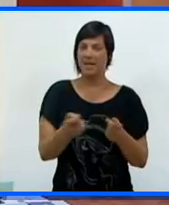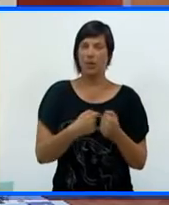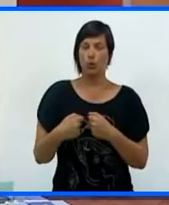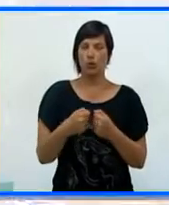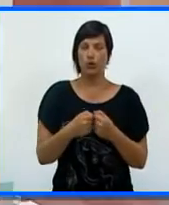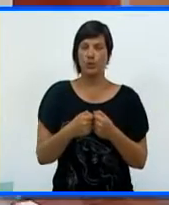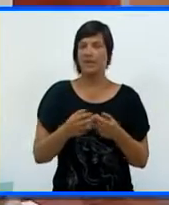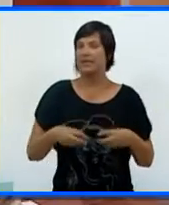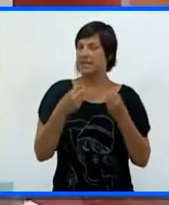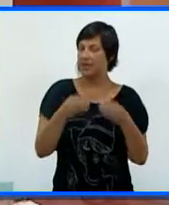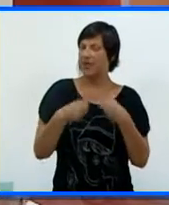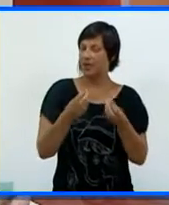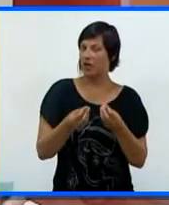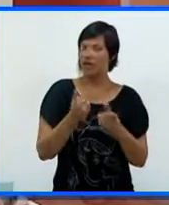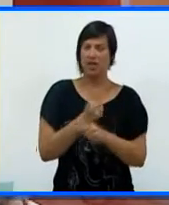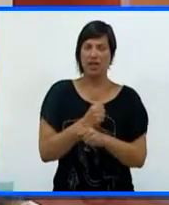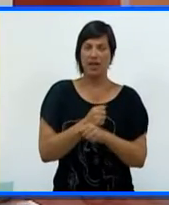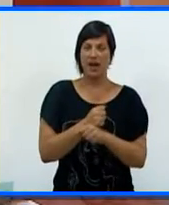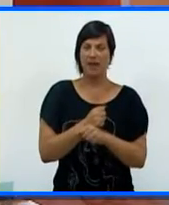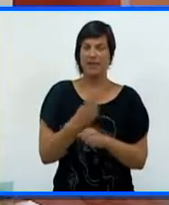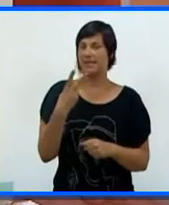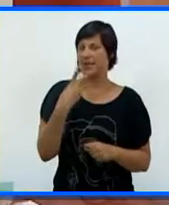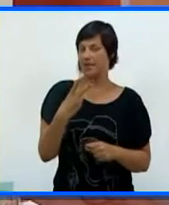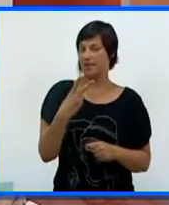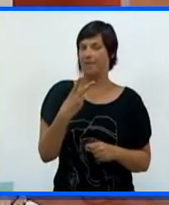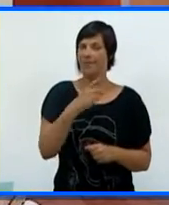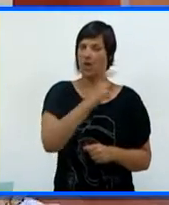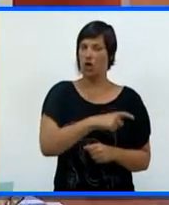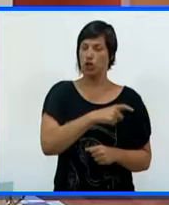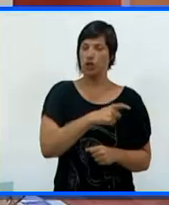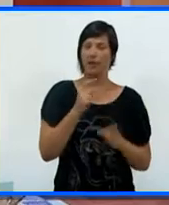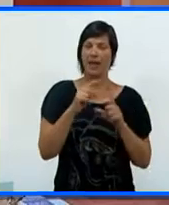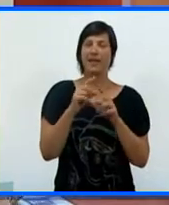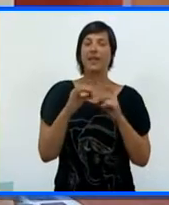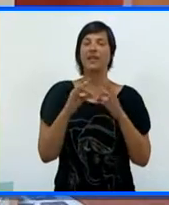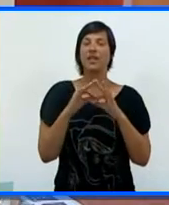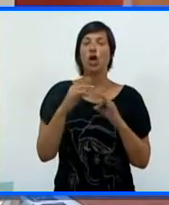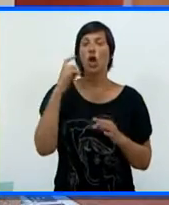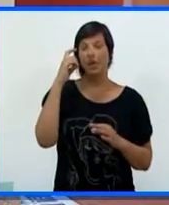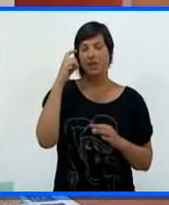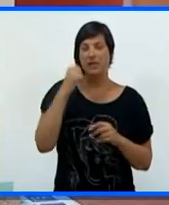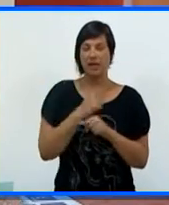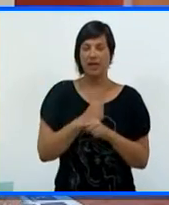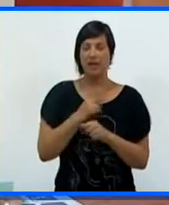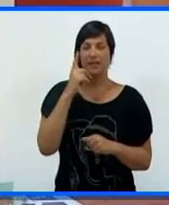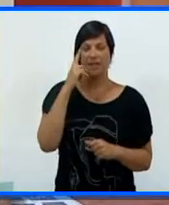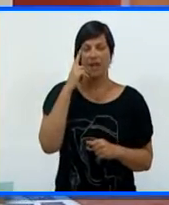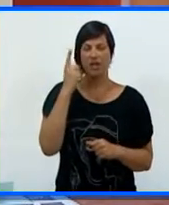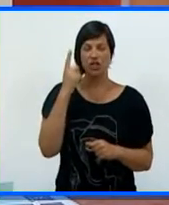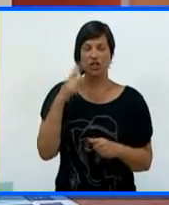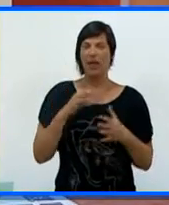udruzi. Savjetovalište djeluje sa 2 ljudi, defektolog i socijalni radnik,